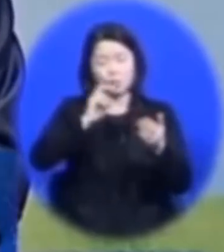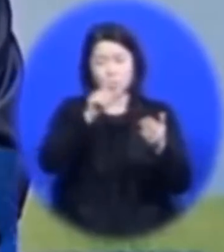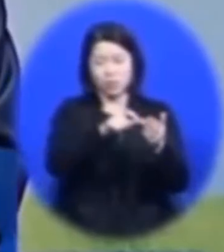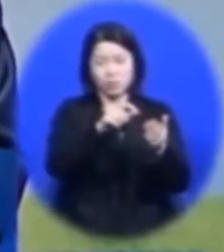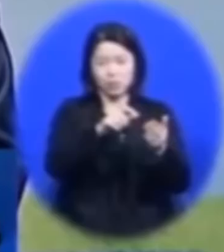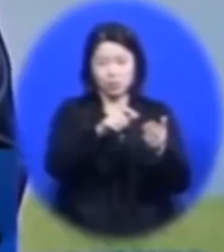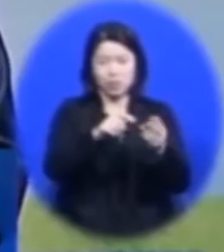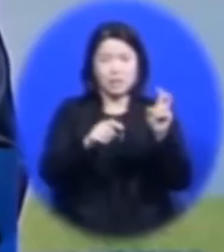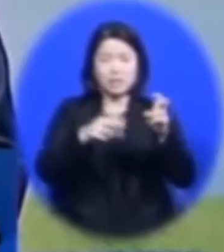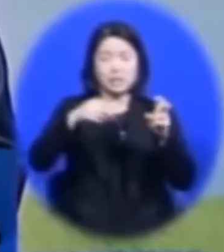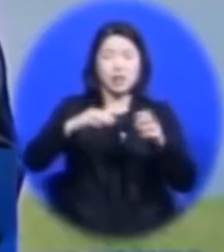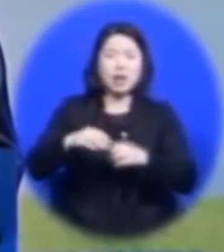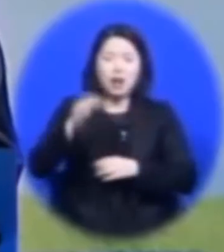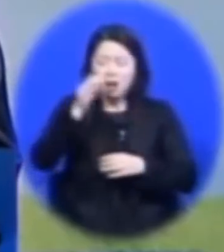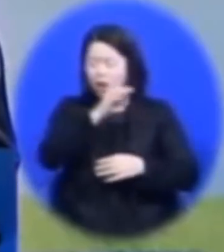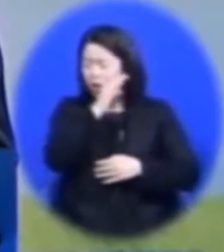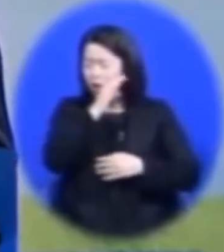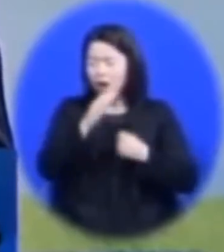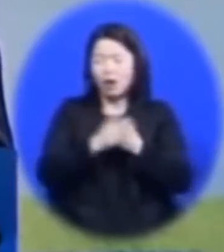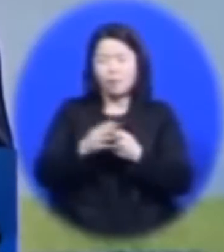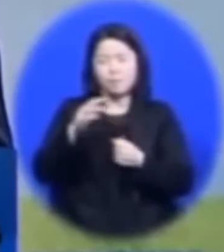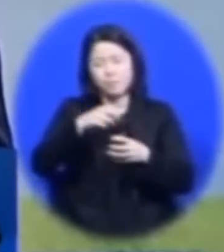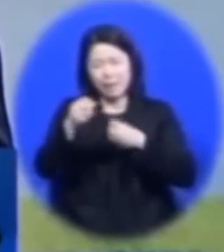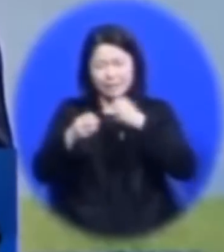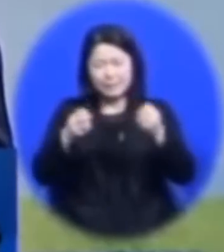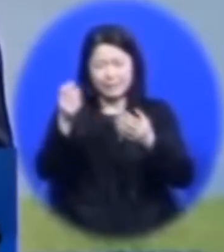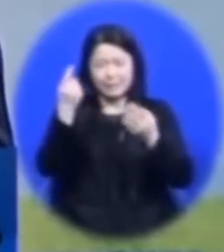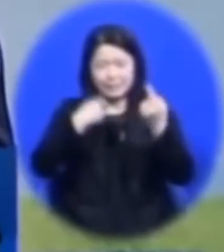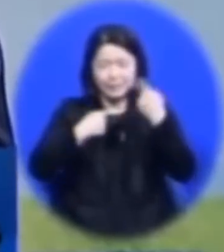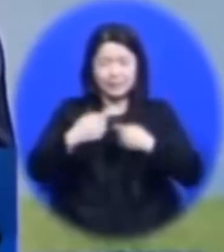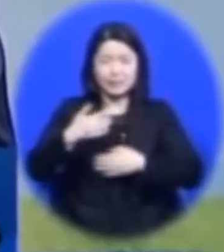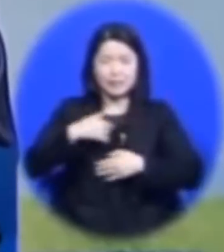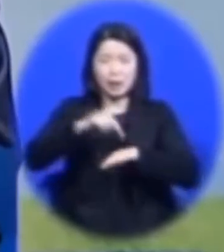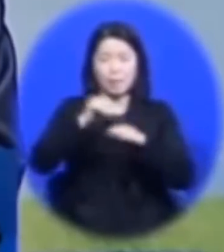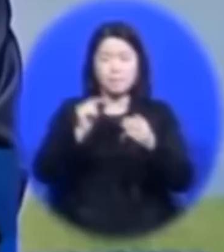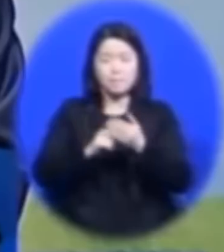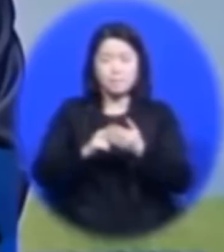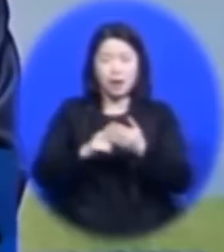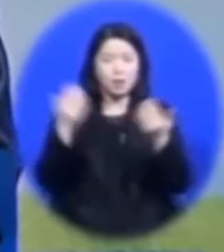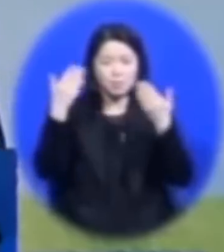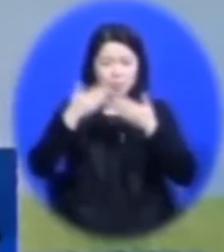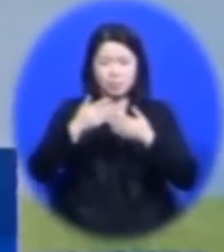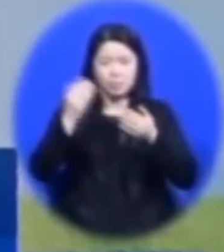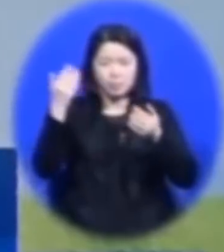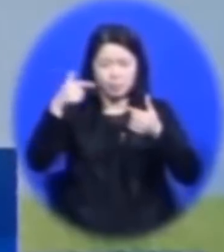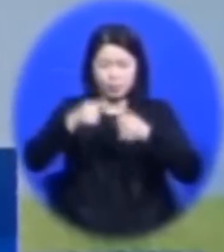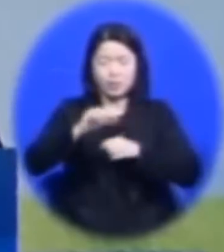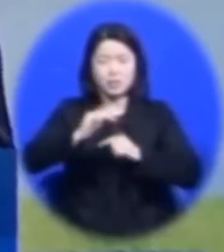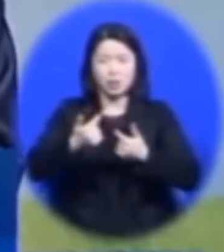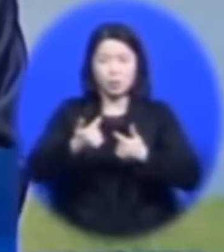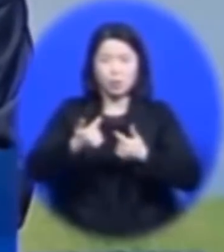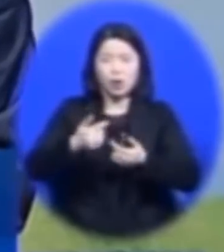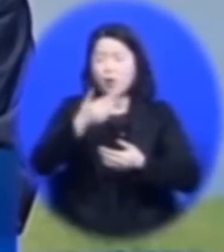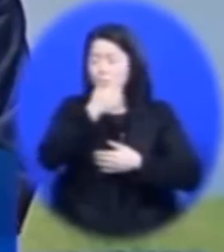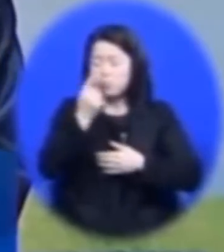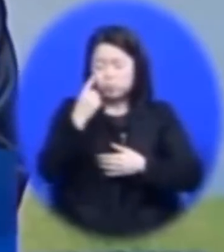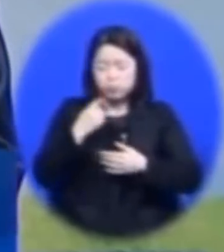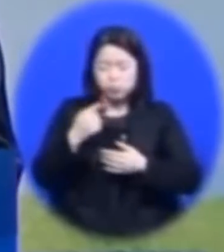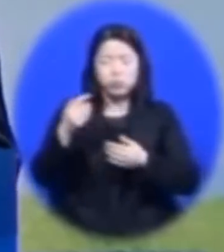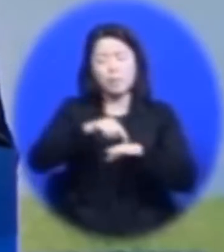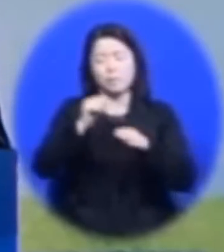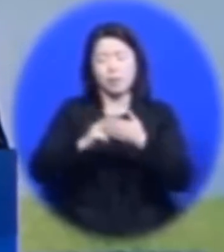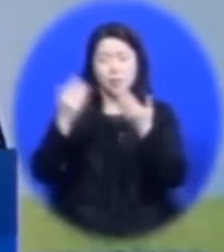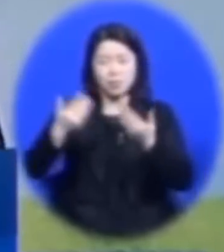수치심에 관리하게 찢어진 내 마음은 암울 줄을 모릅니다 동정 박기를 원해 쓴 아무도 없었고 위로 받기를